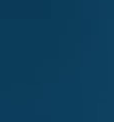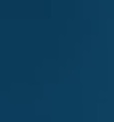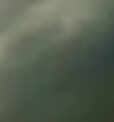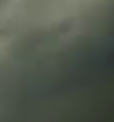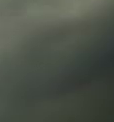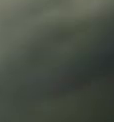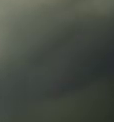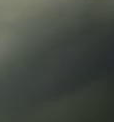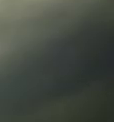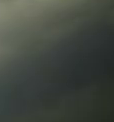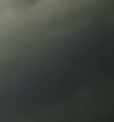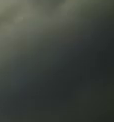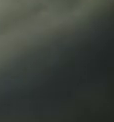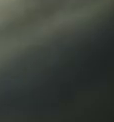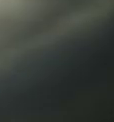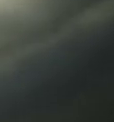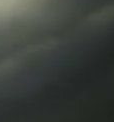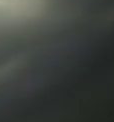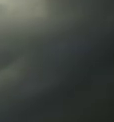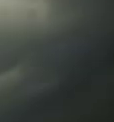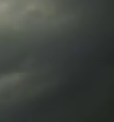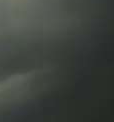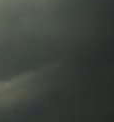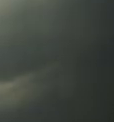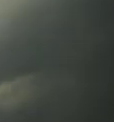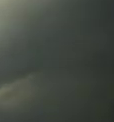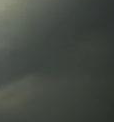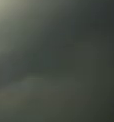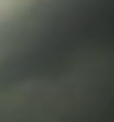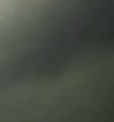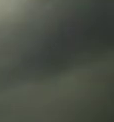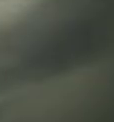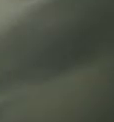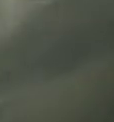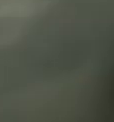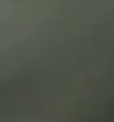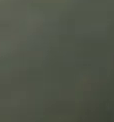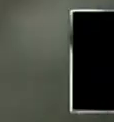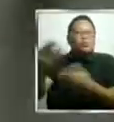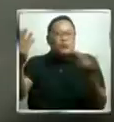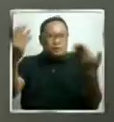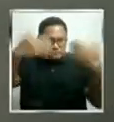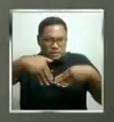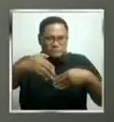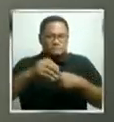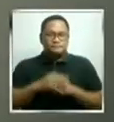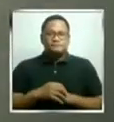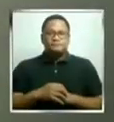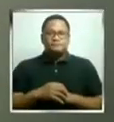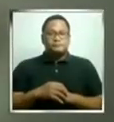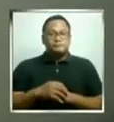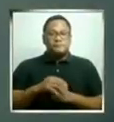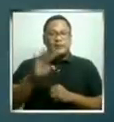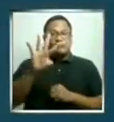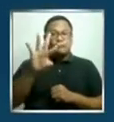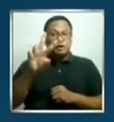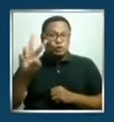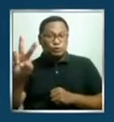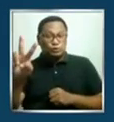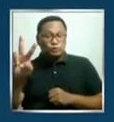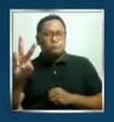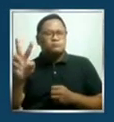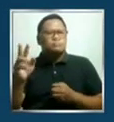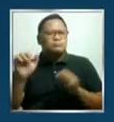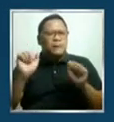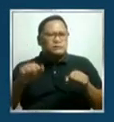yung mga pagkulog-pagkilat sa ilang bahagi ng Metro Manila pagdating ng hapon o kaya sa gabi. Nasa 42 degrees Celsius naman ang